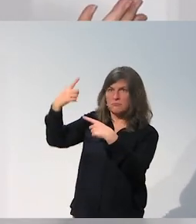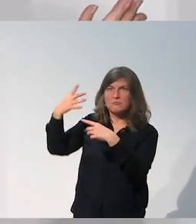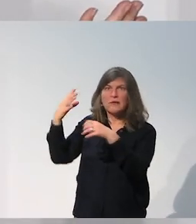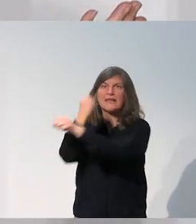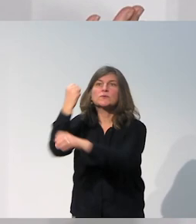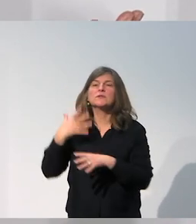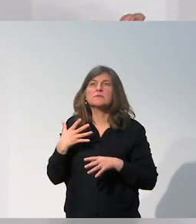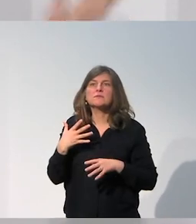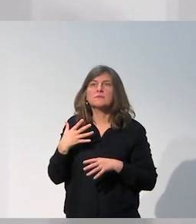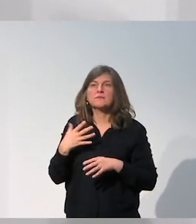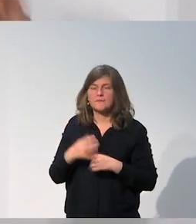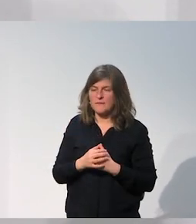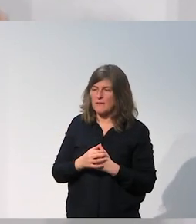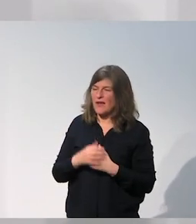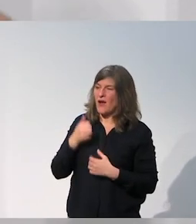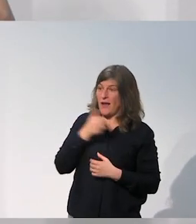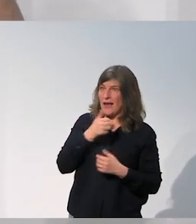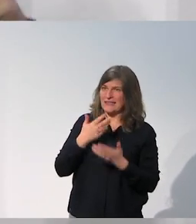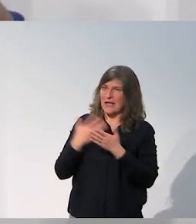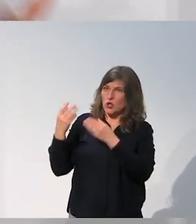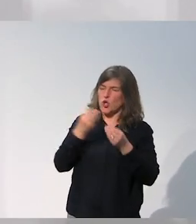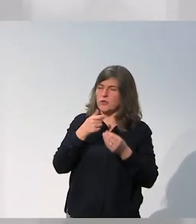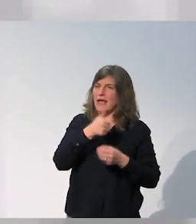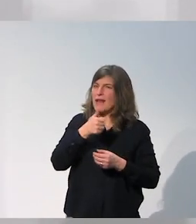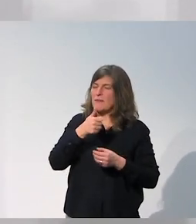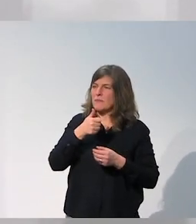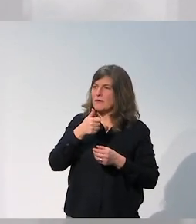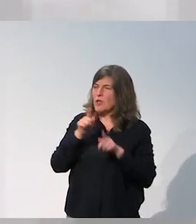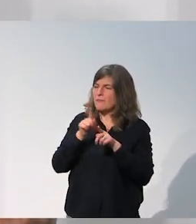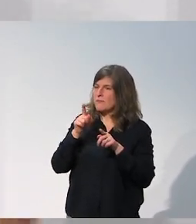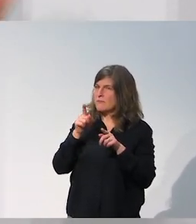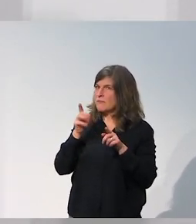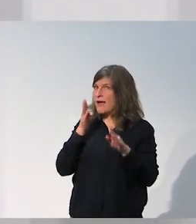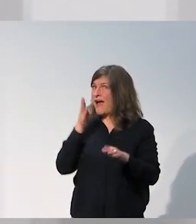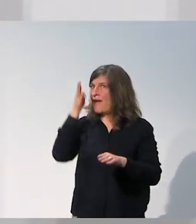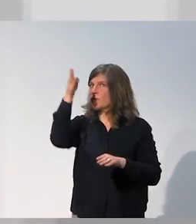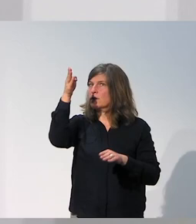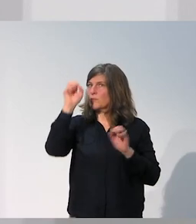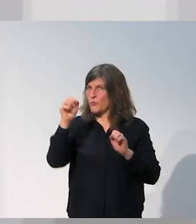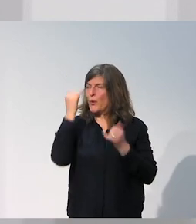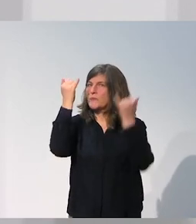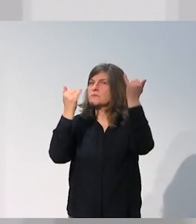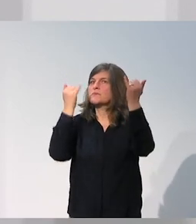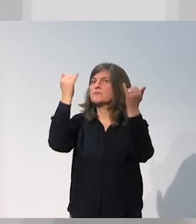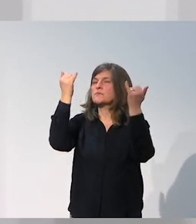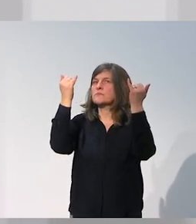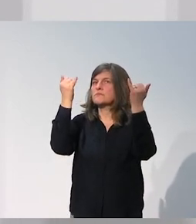coup, en effet, peut-être qu'une perspective s'ouvre, hein, pour, bien entendu, le fils,